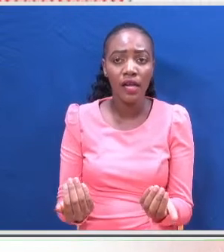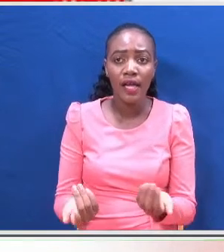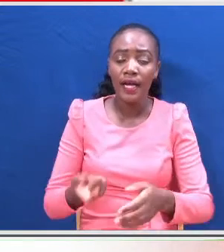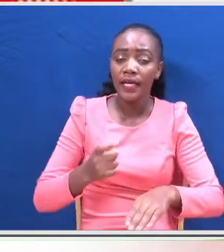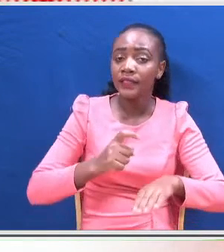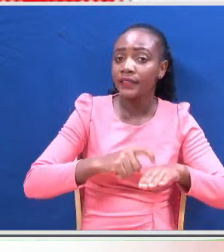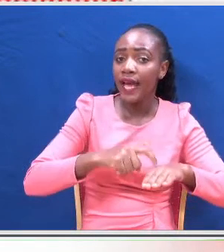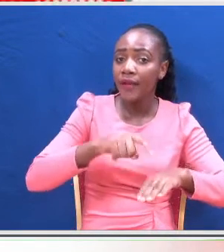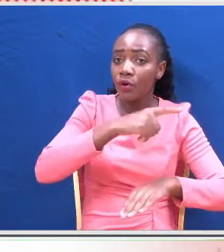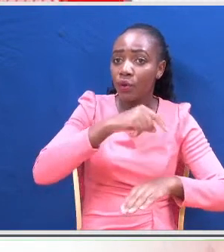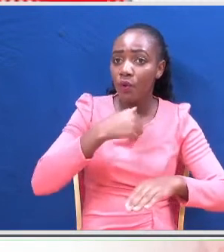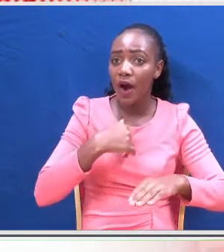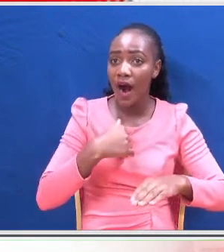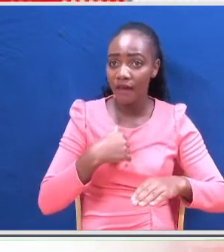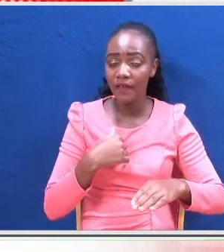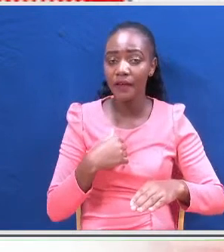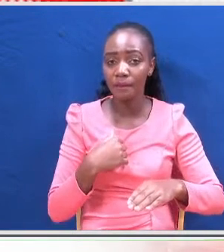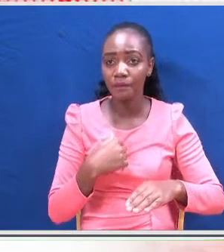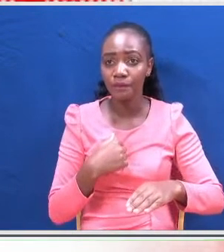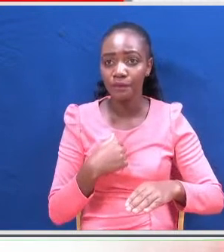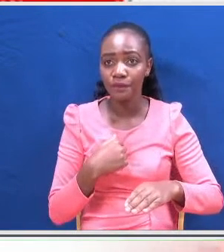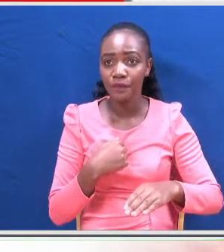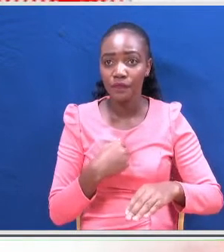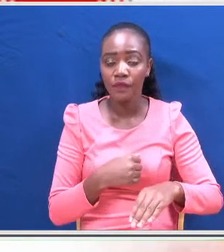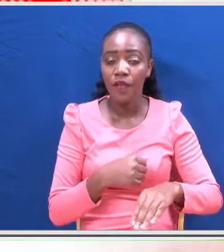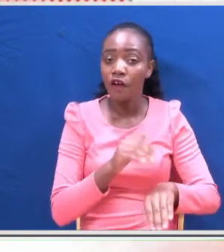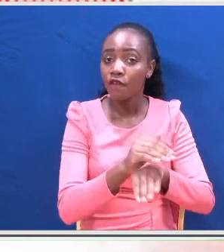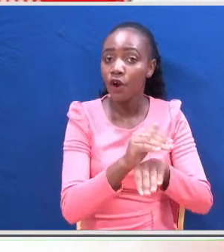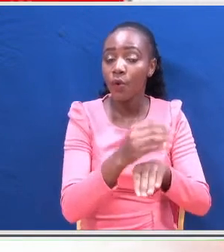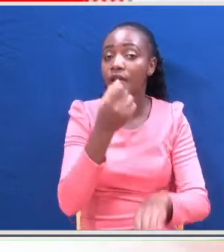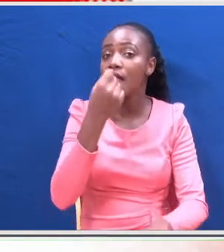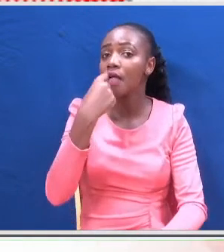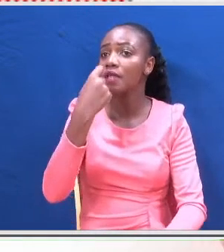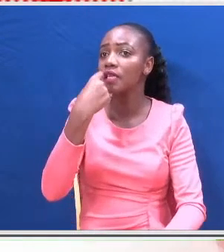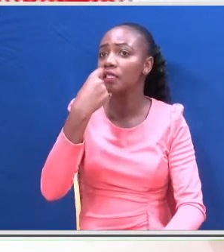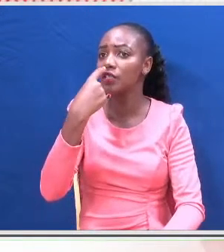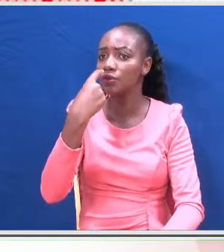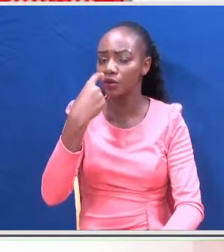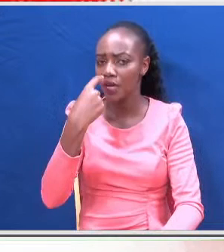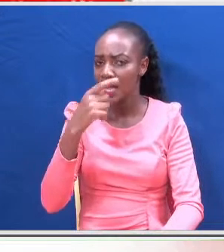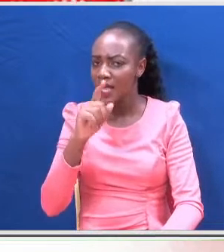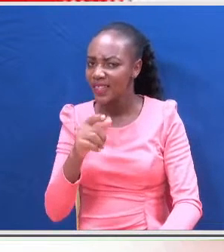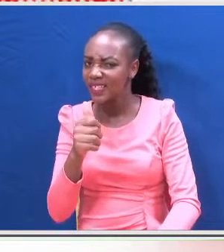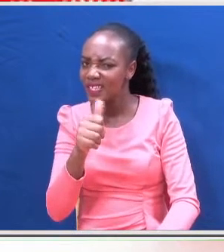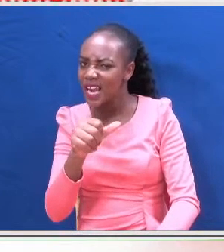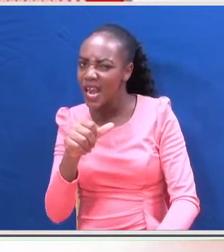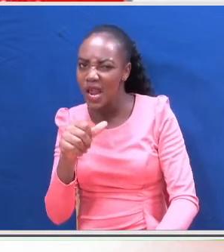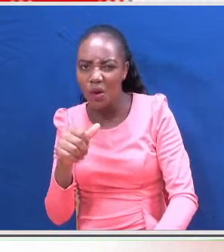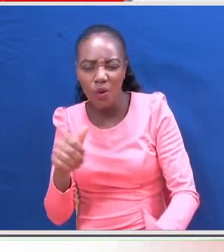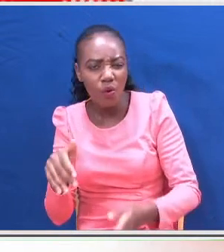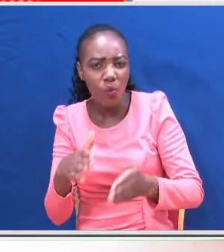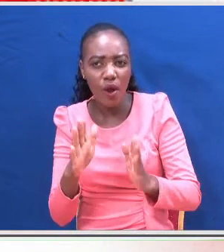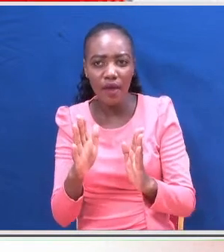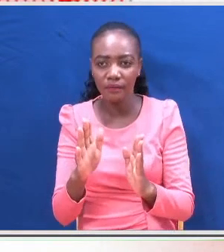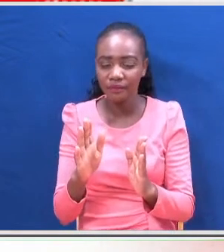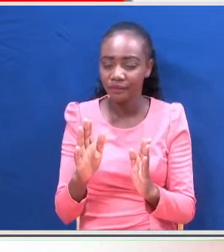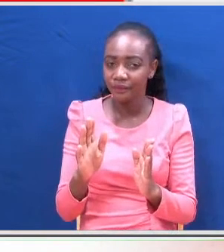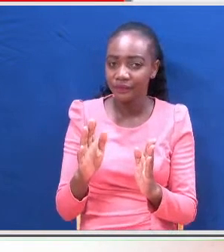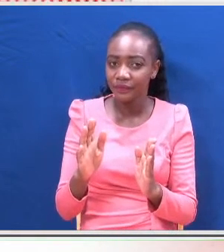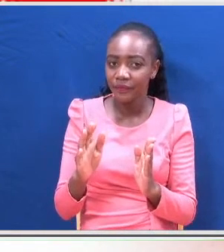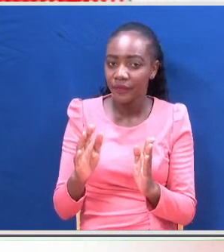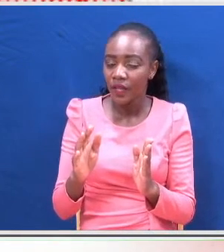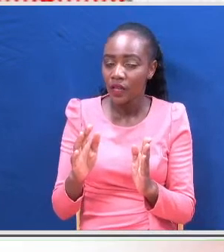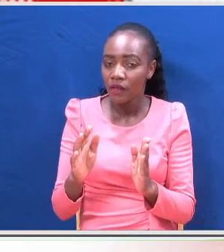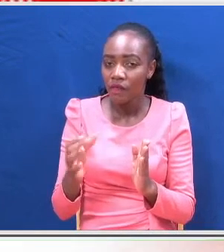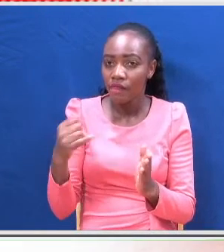having what we call an adverse event following immunization, it does not in any way in the first instance